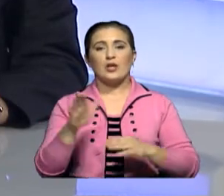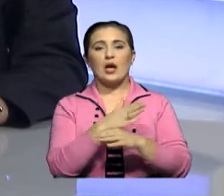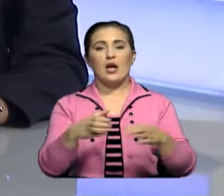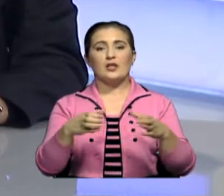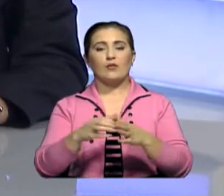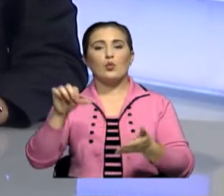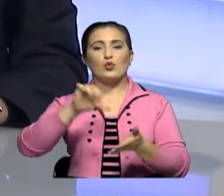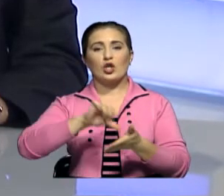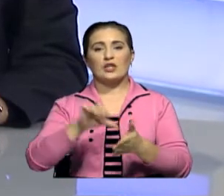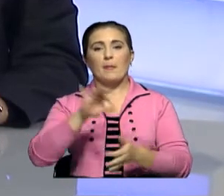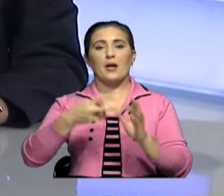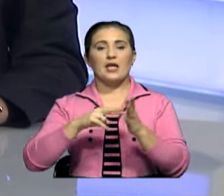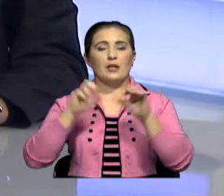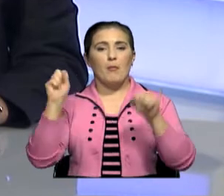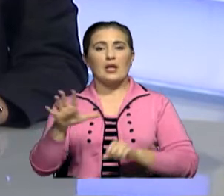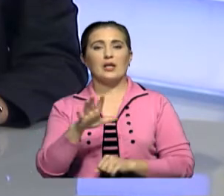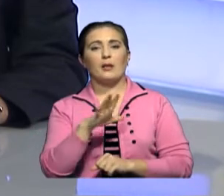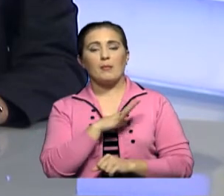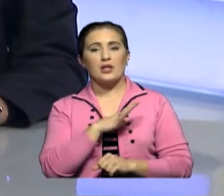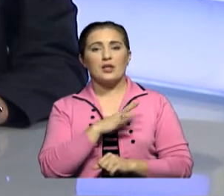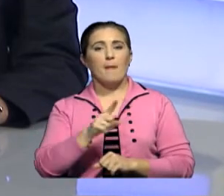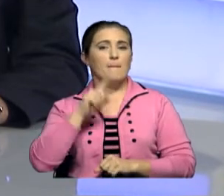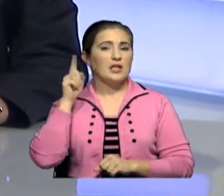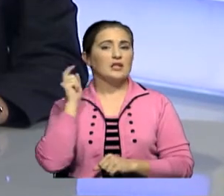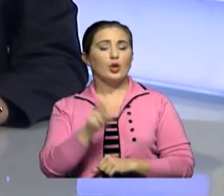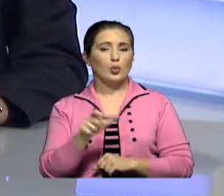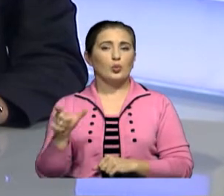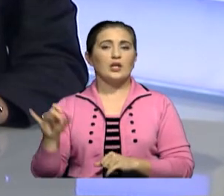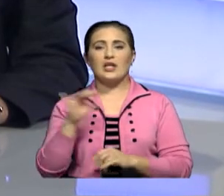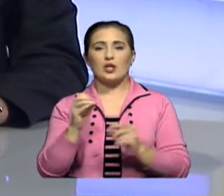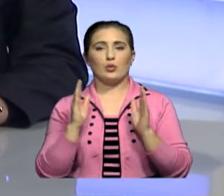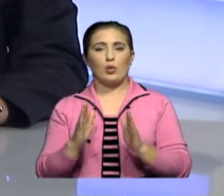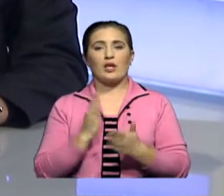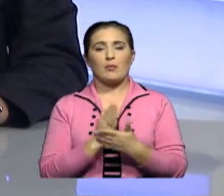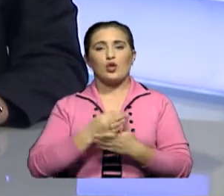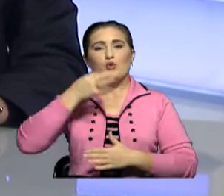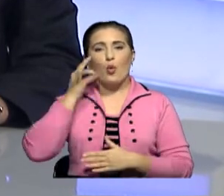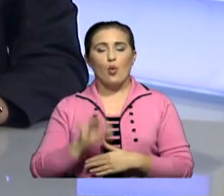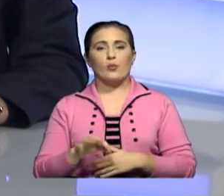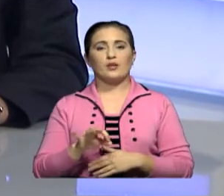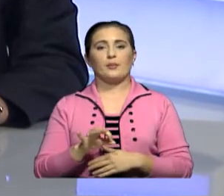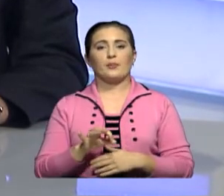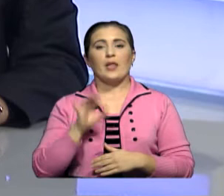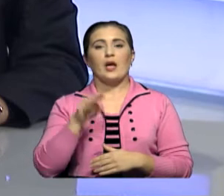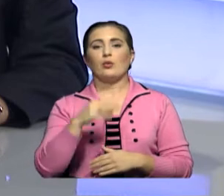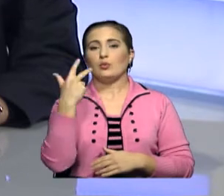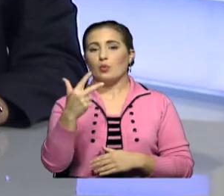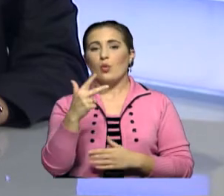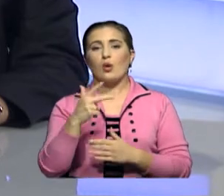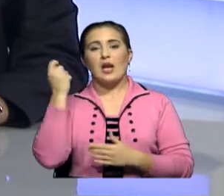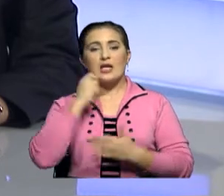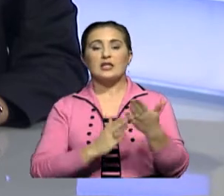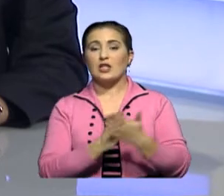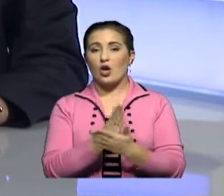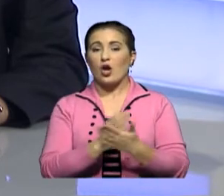участниками проекта могли быть молодые люди и не только имеющий опыт от 3 лет стажа и